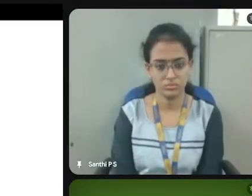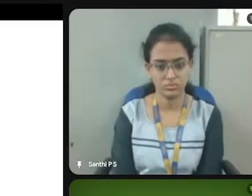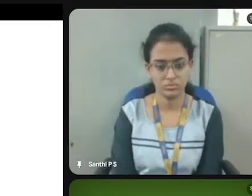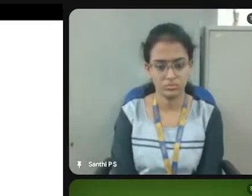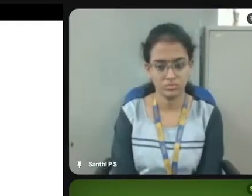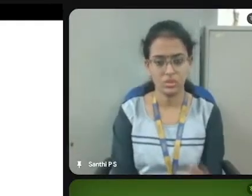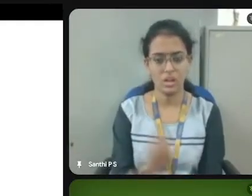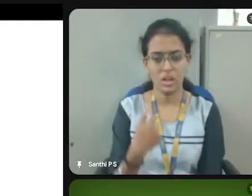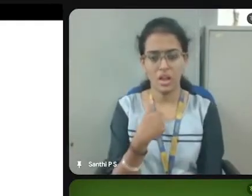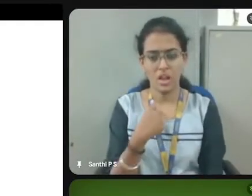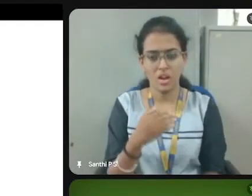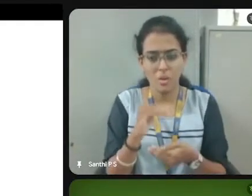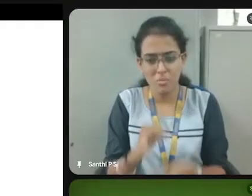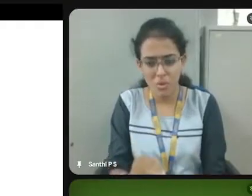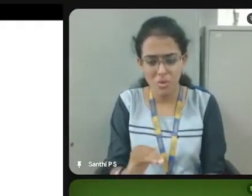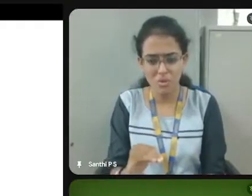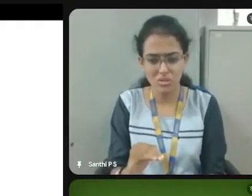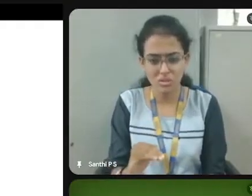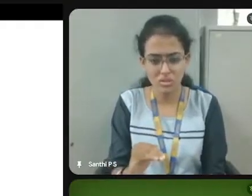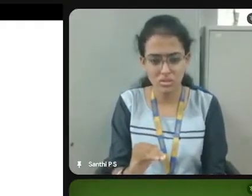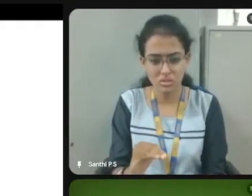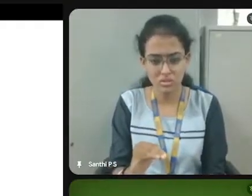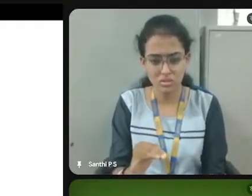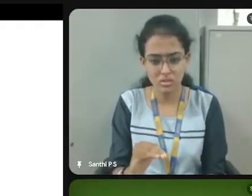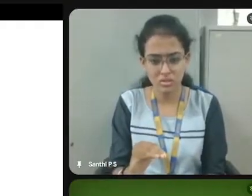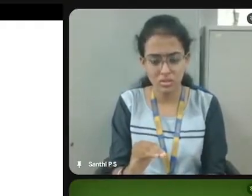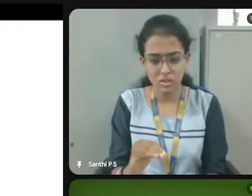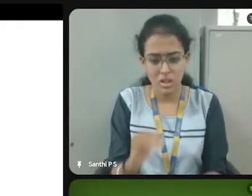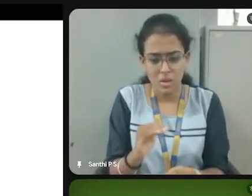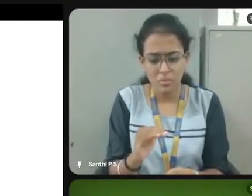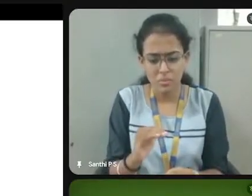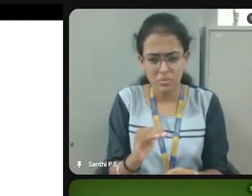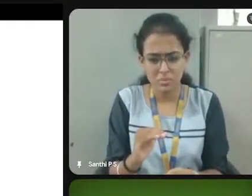എന്റെ മോക്ക് 6 വയസ്സായി. അപ്പൊ മോള്